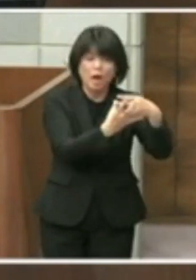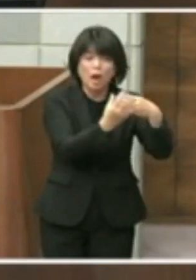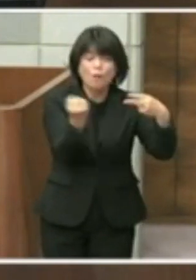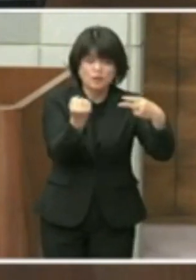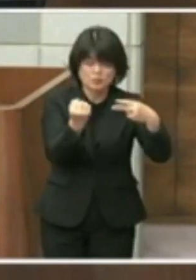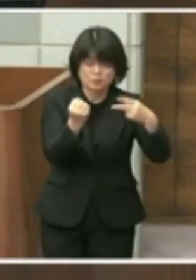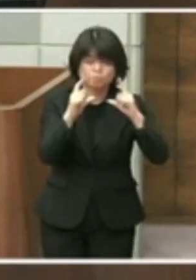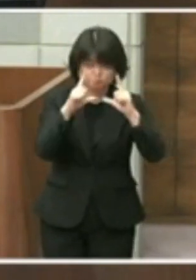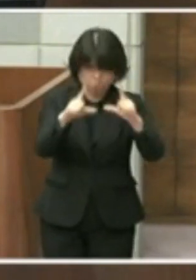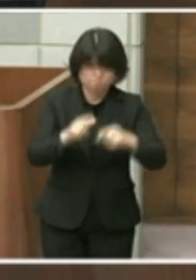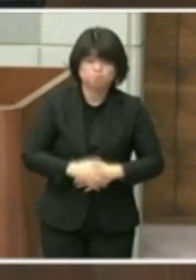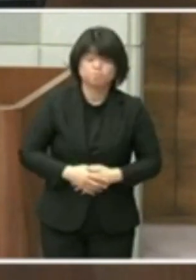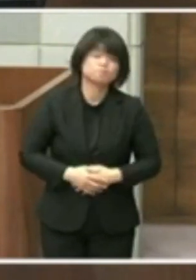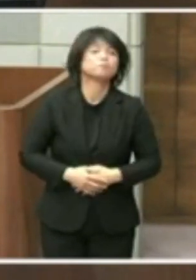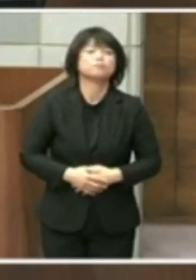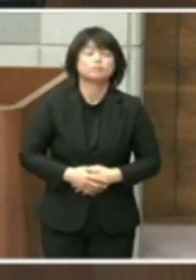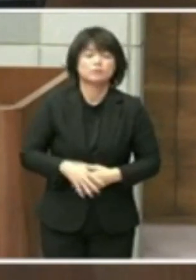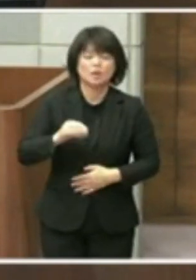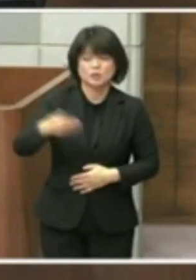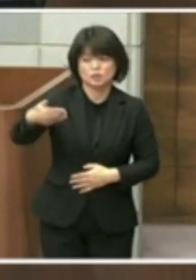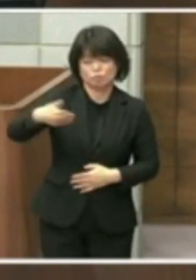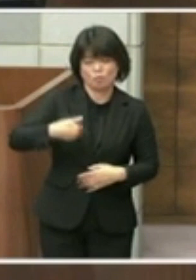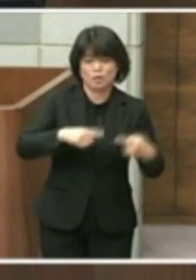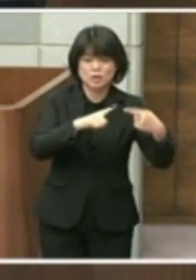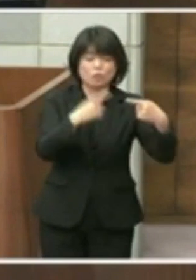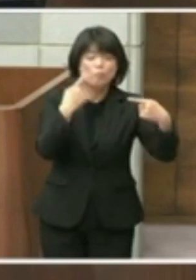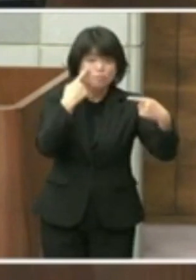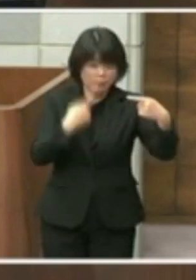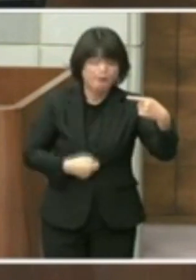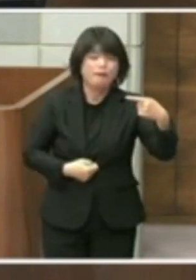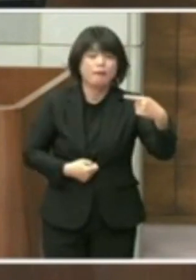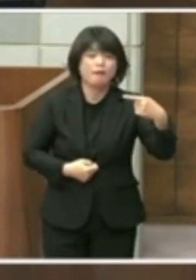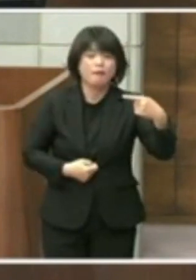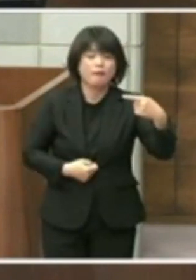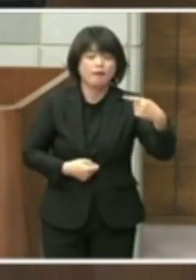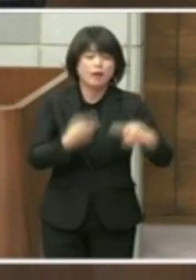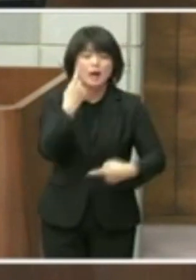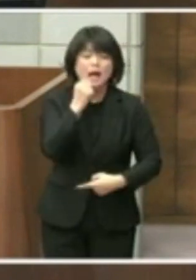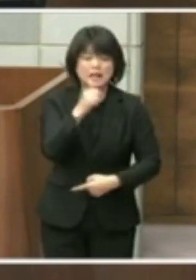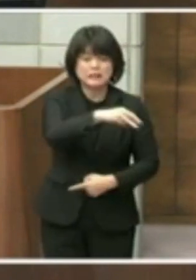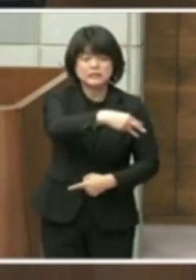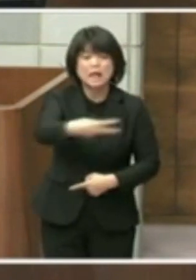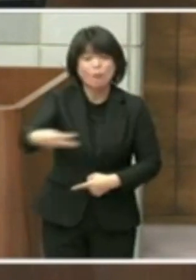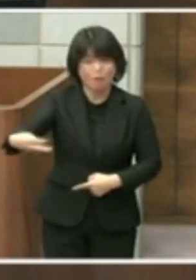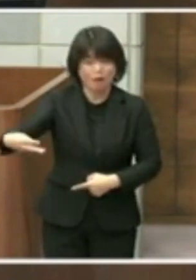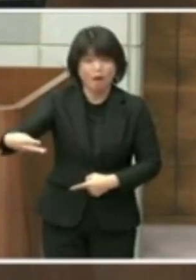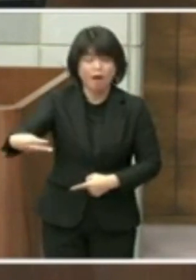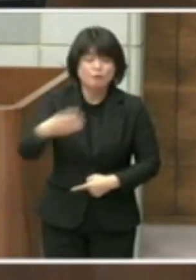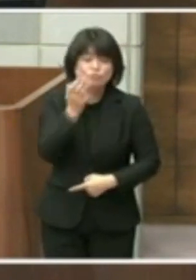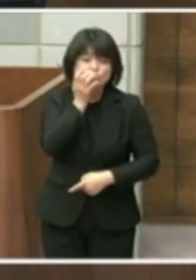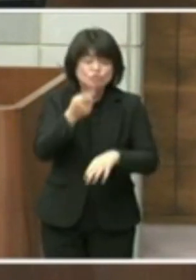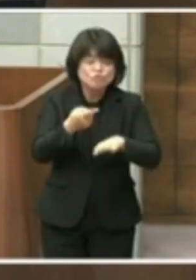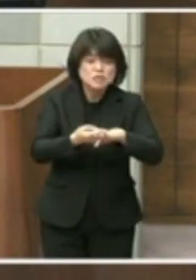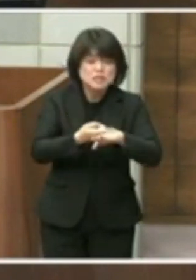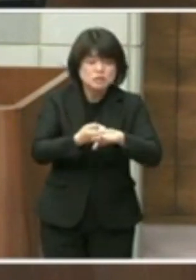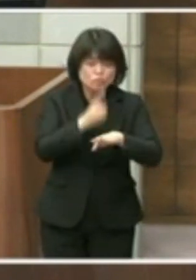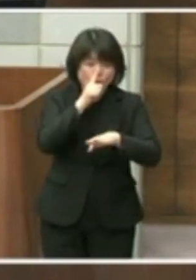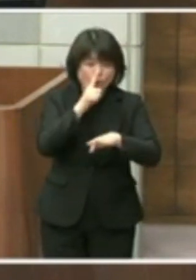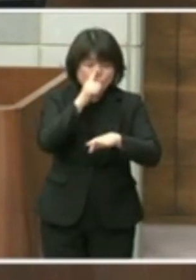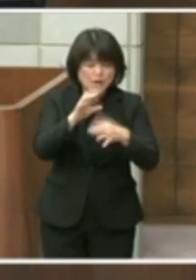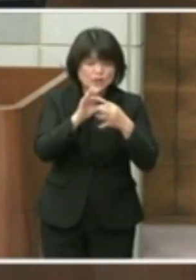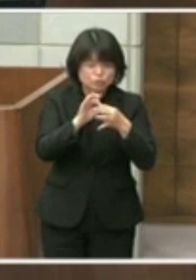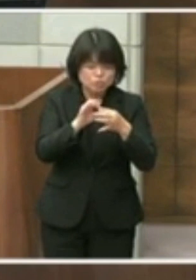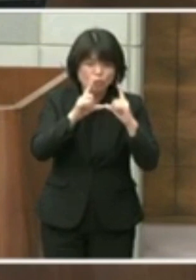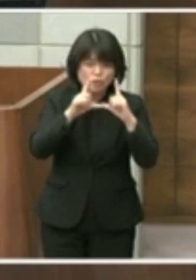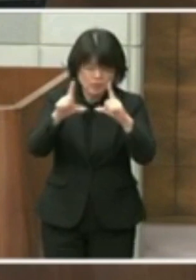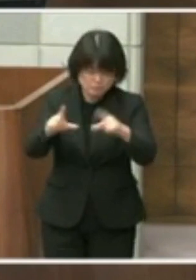答えいたします。まずご質問第1項目目、明石川の水質汚染について順次お答えいたします